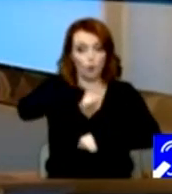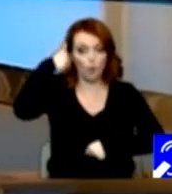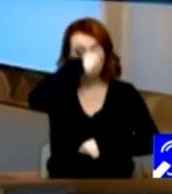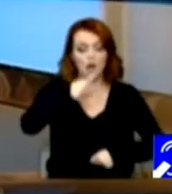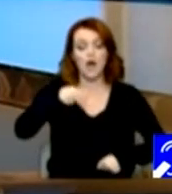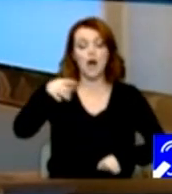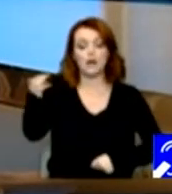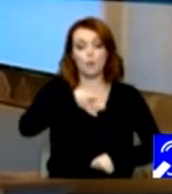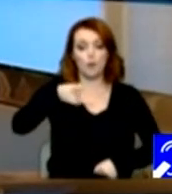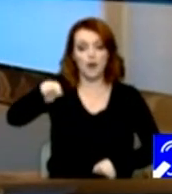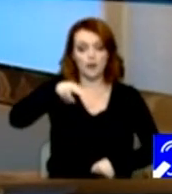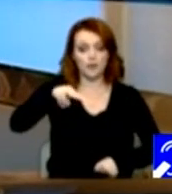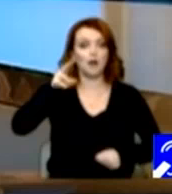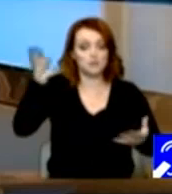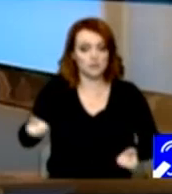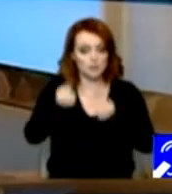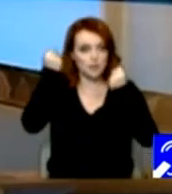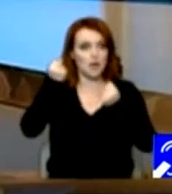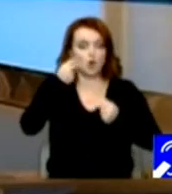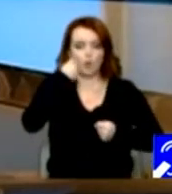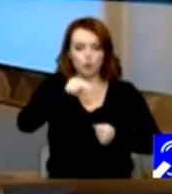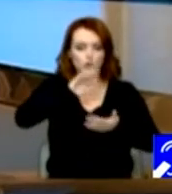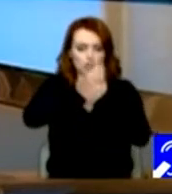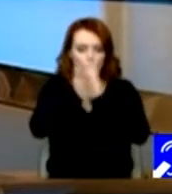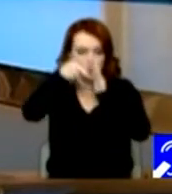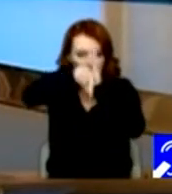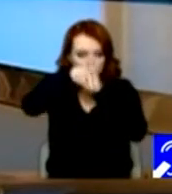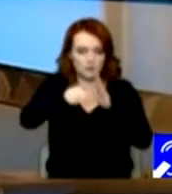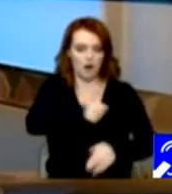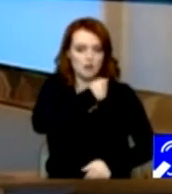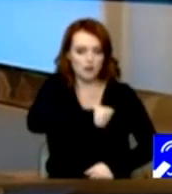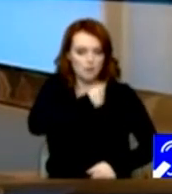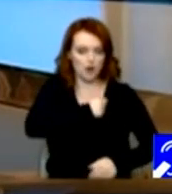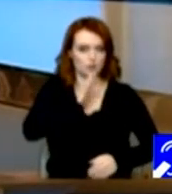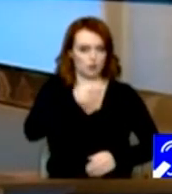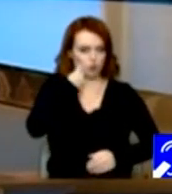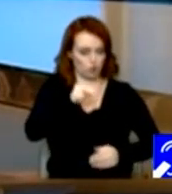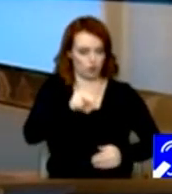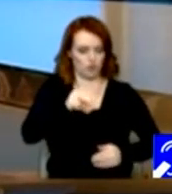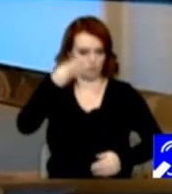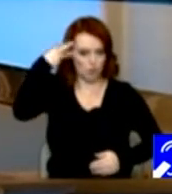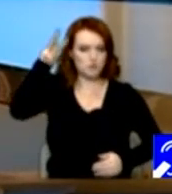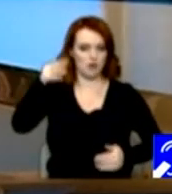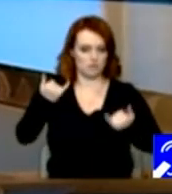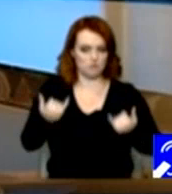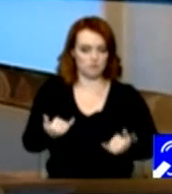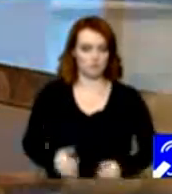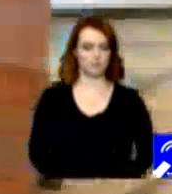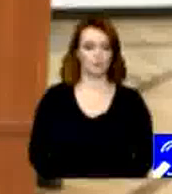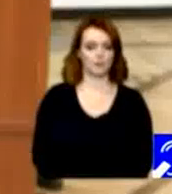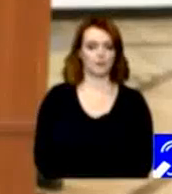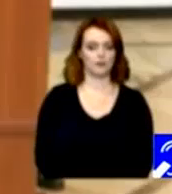teoria Ar urma să sprijine modernizarea armatei Republicii Moldova la nivelul cerințelor și standardelor Uniunii Europene